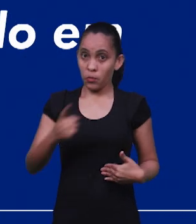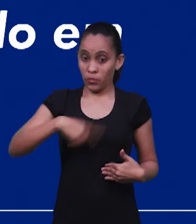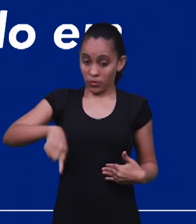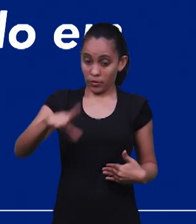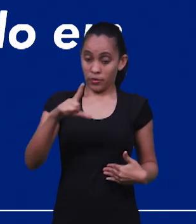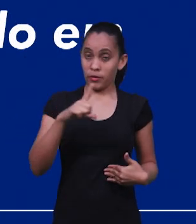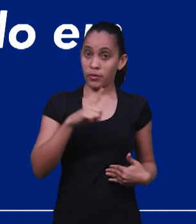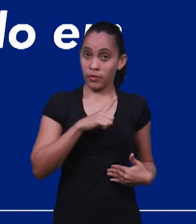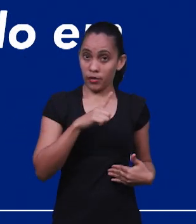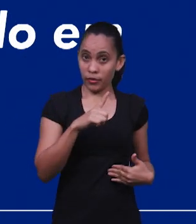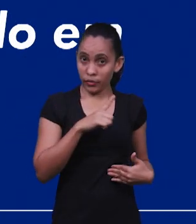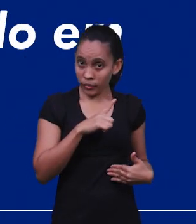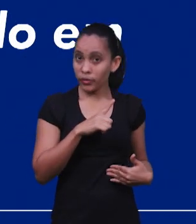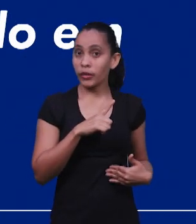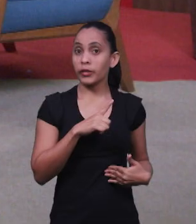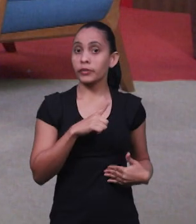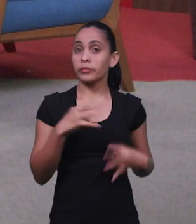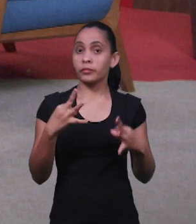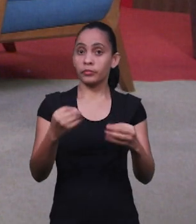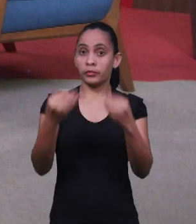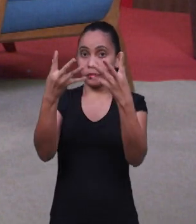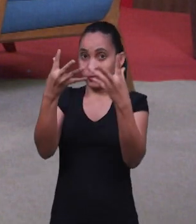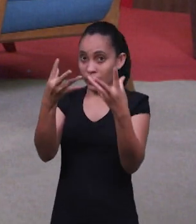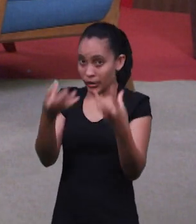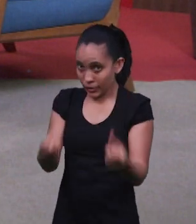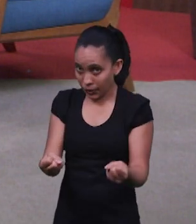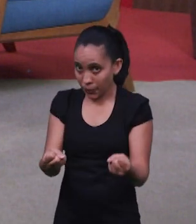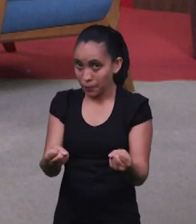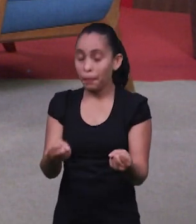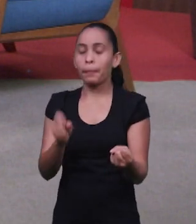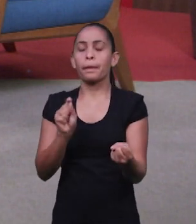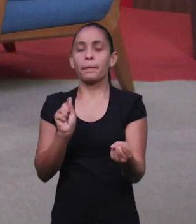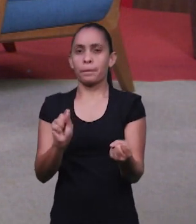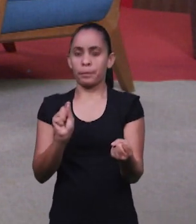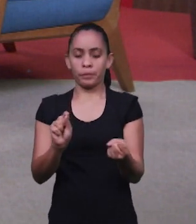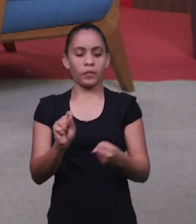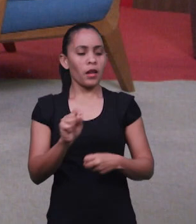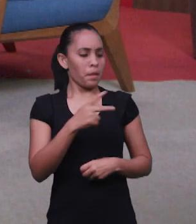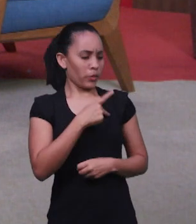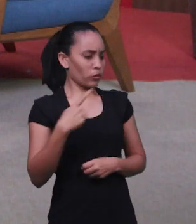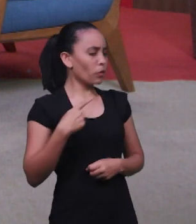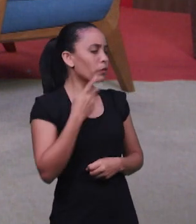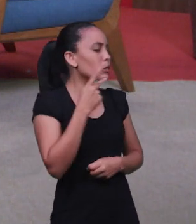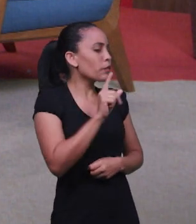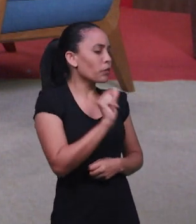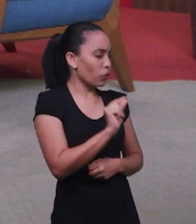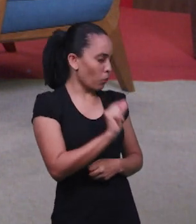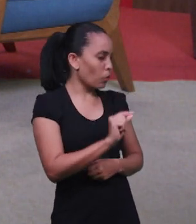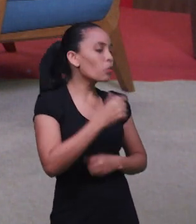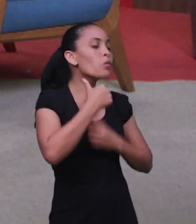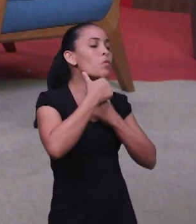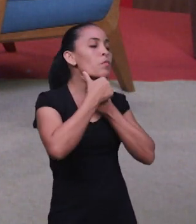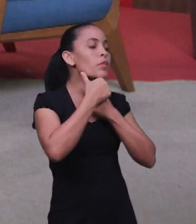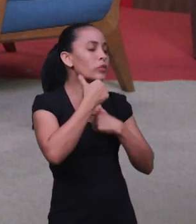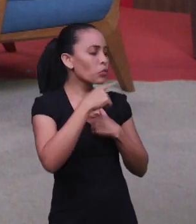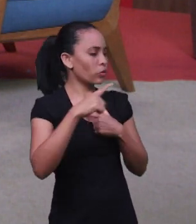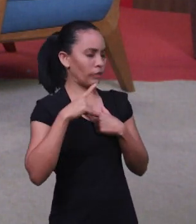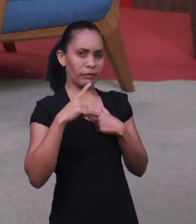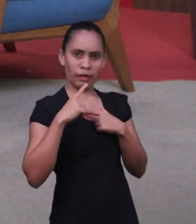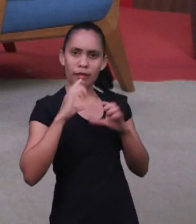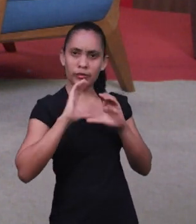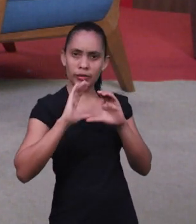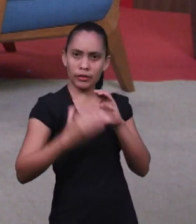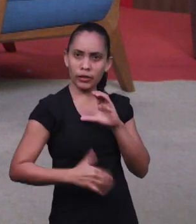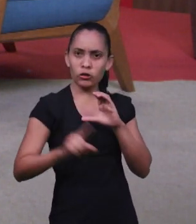de celui qui accomplit tout en tous. Vous avez déjà dit, Daniel, d'ailleurs, que le cou, il y a